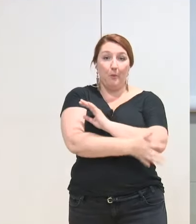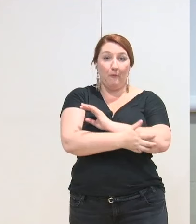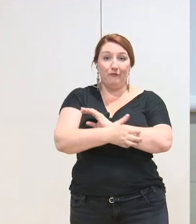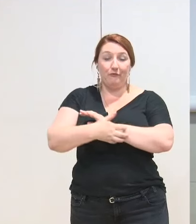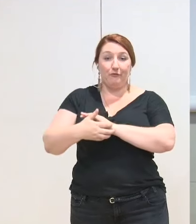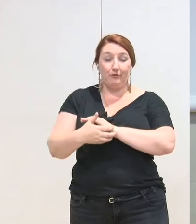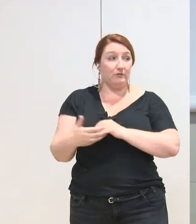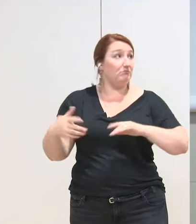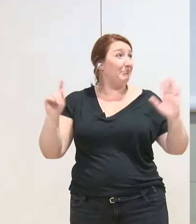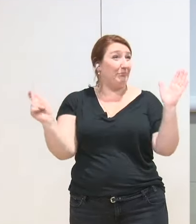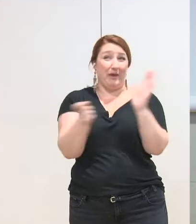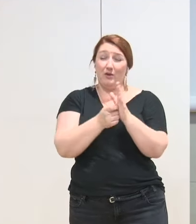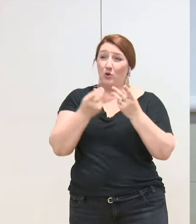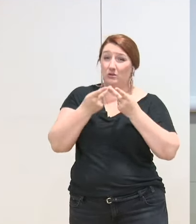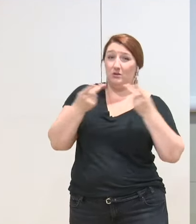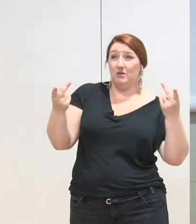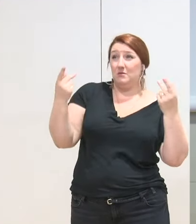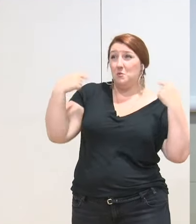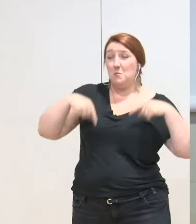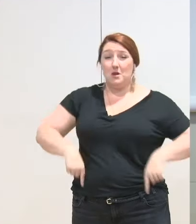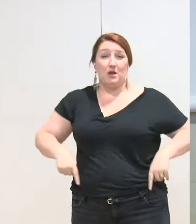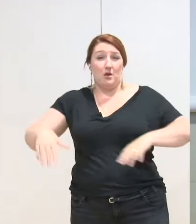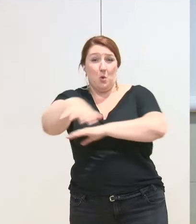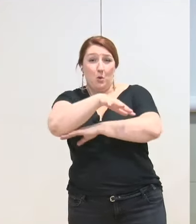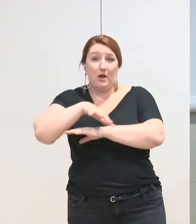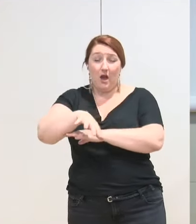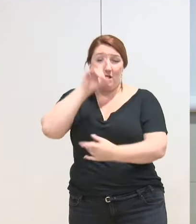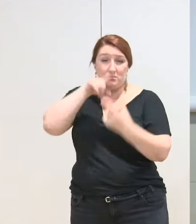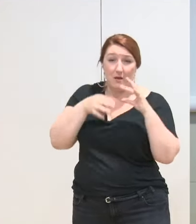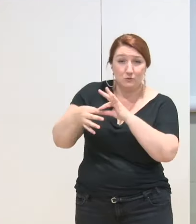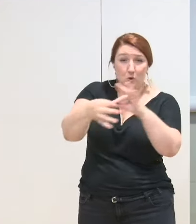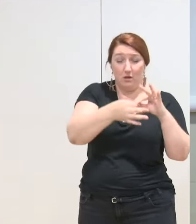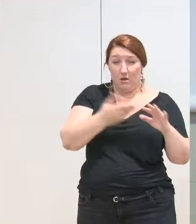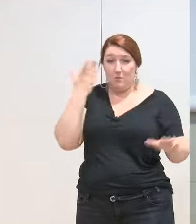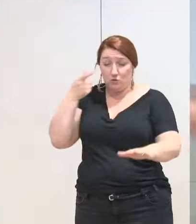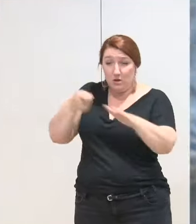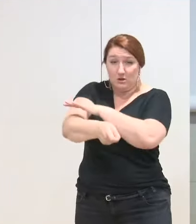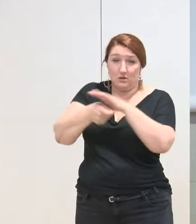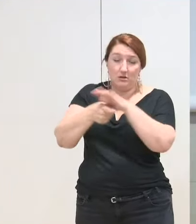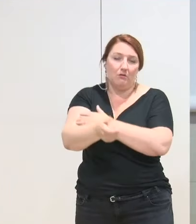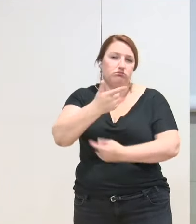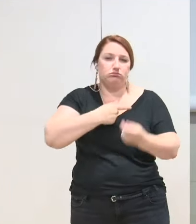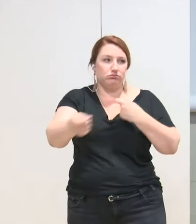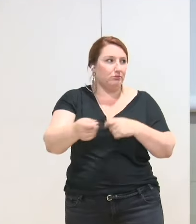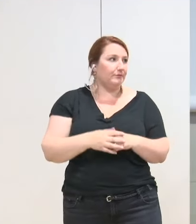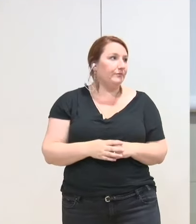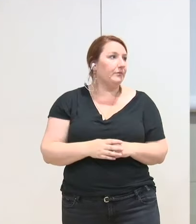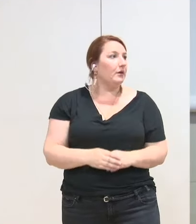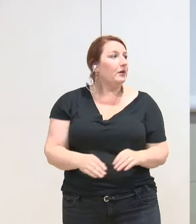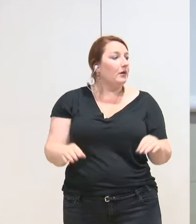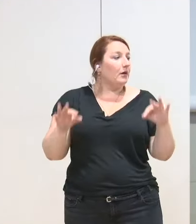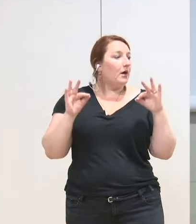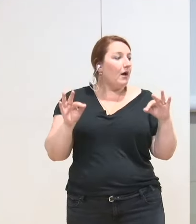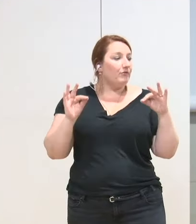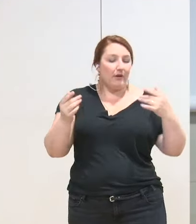locales notamment pour la solidarité exigerait de nouveaux moyens sur les dépenses de gestion